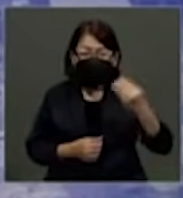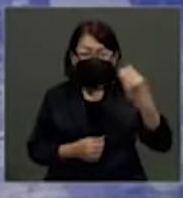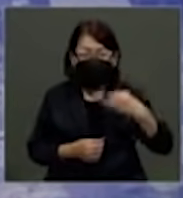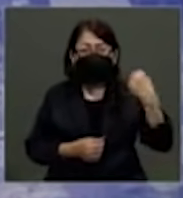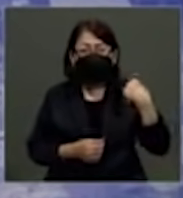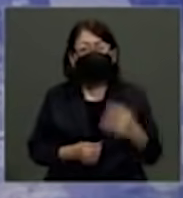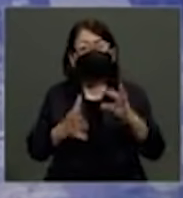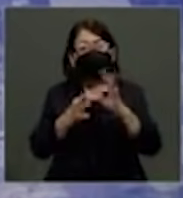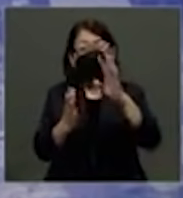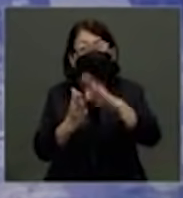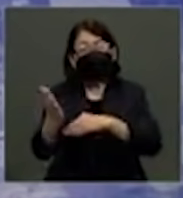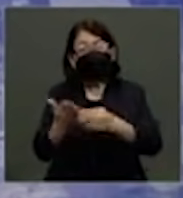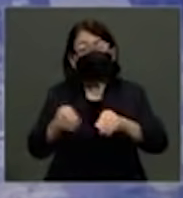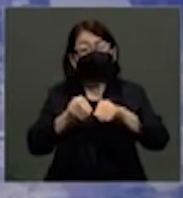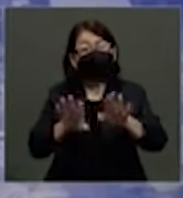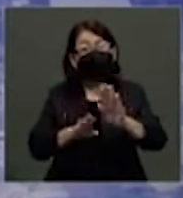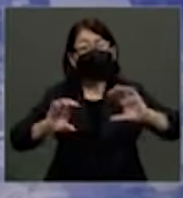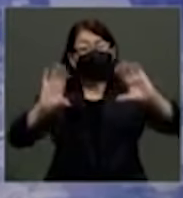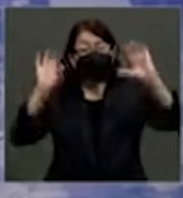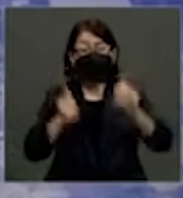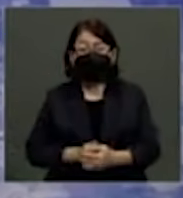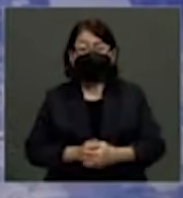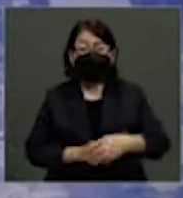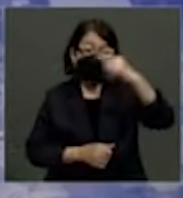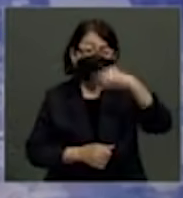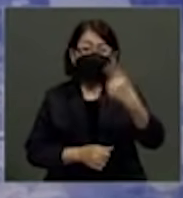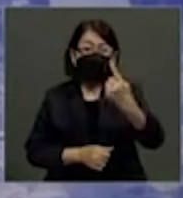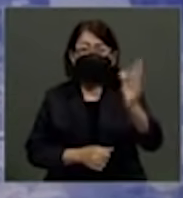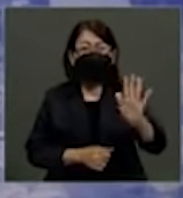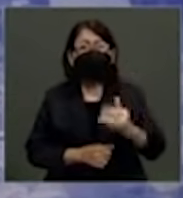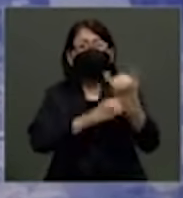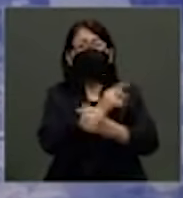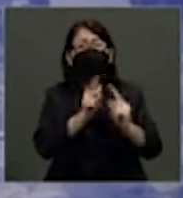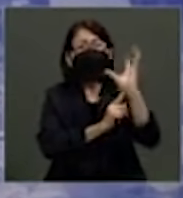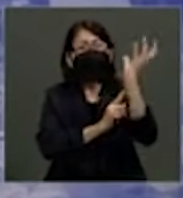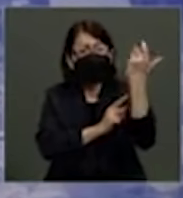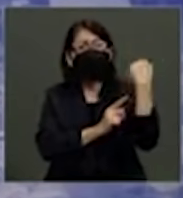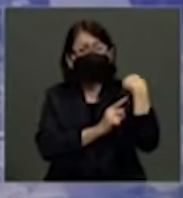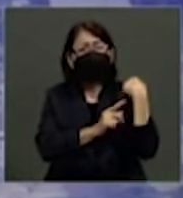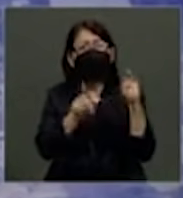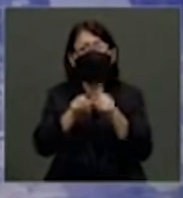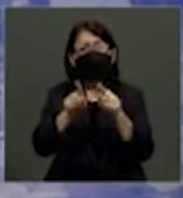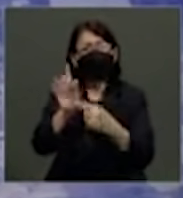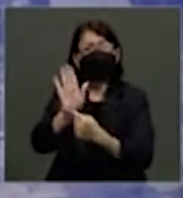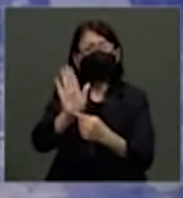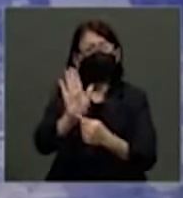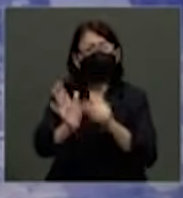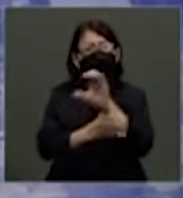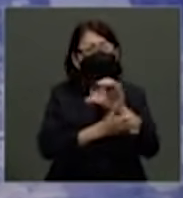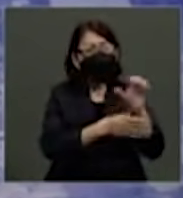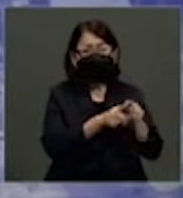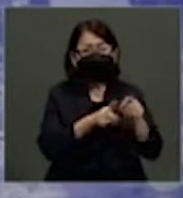าเราเลี่ยงไม่ได้ครับแล้วก็ทุกครั้งแล้วก็มาตรการเหล่านี้ก็เป็นสากลไปแล้ว